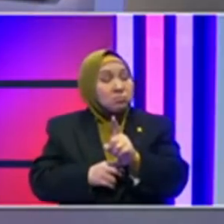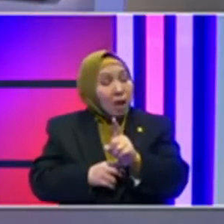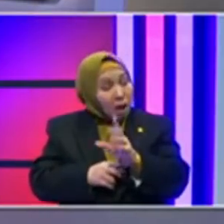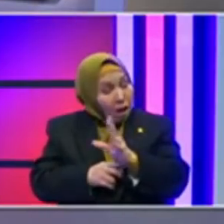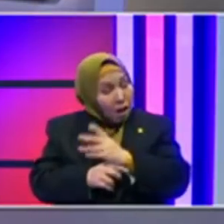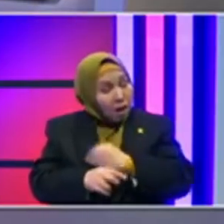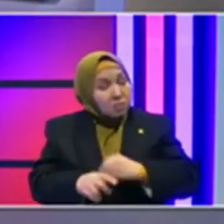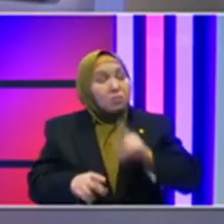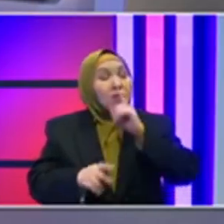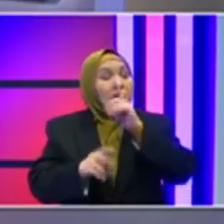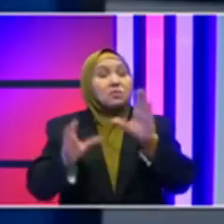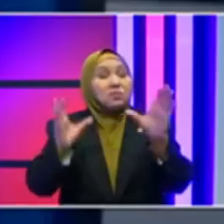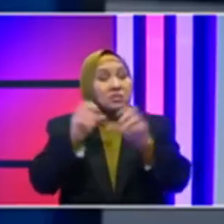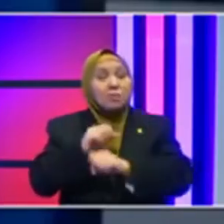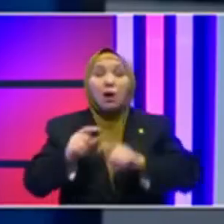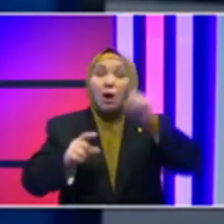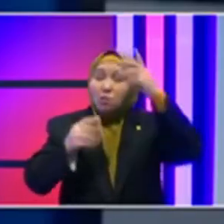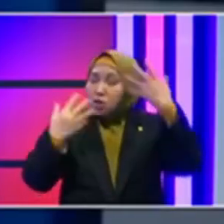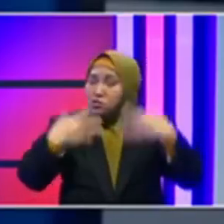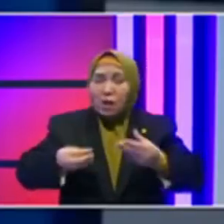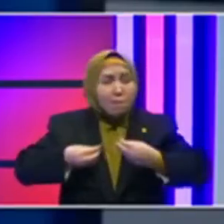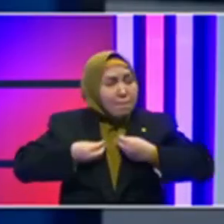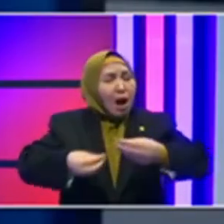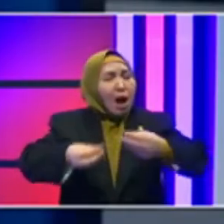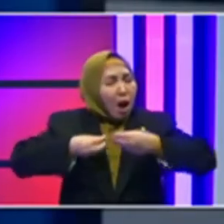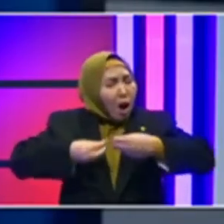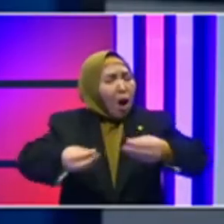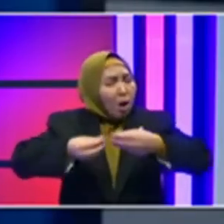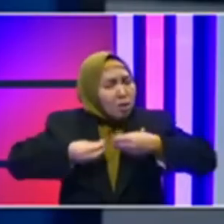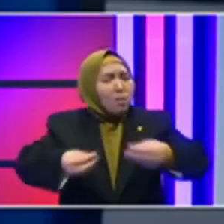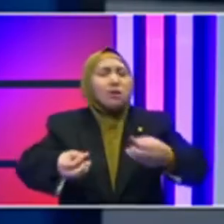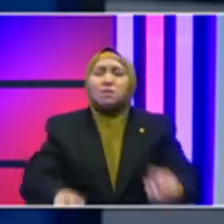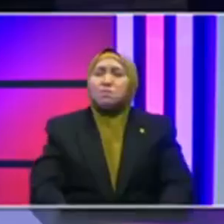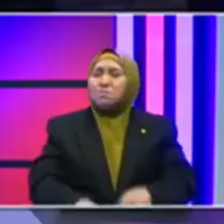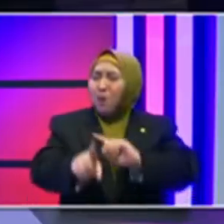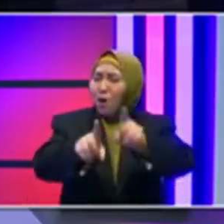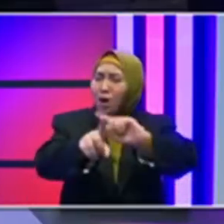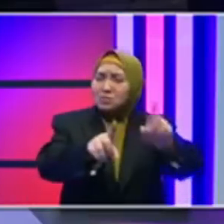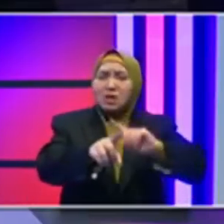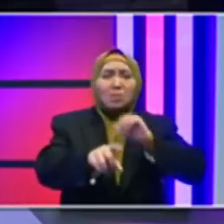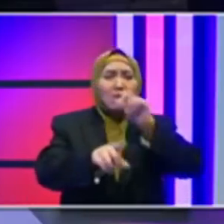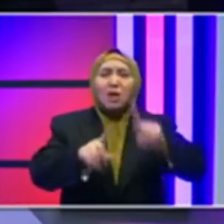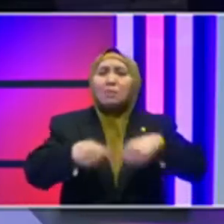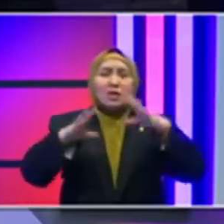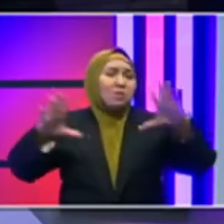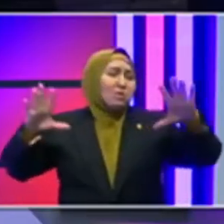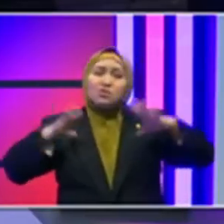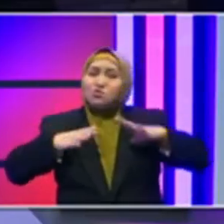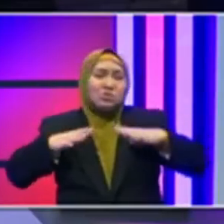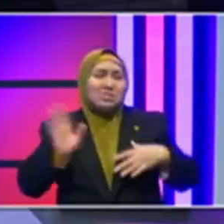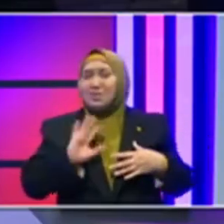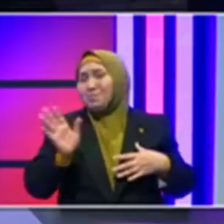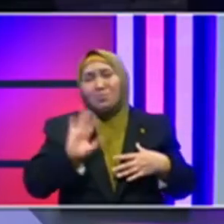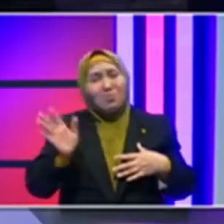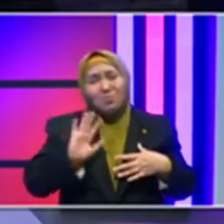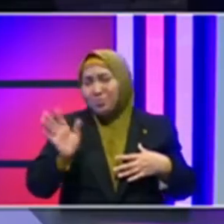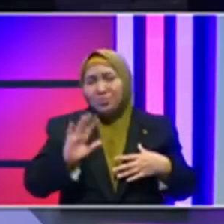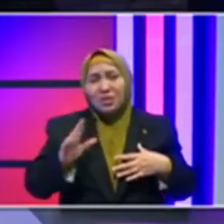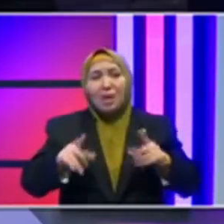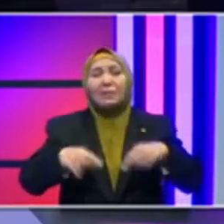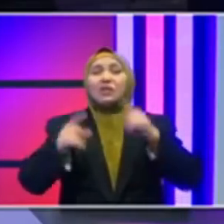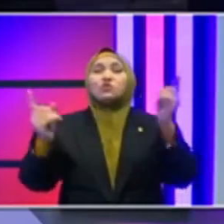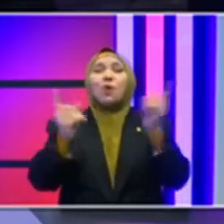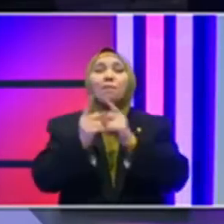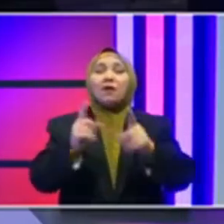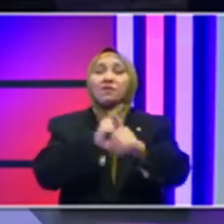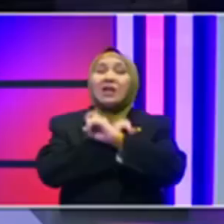in Allah bagi macam-macam itu bukannya pergi sungguh pecut Pergi jumpa